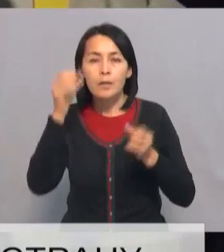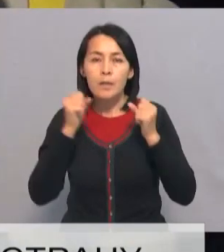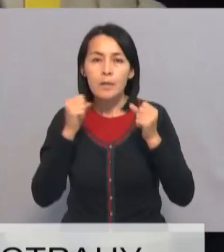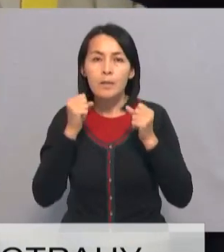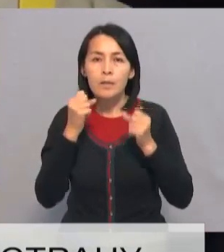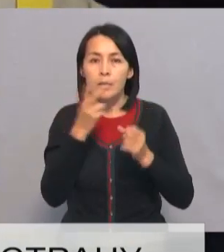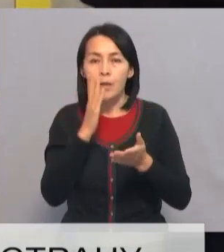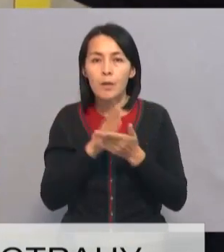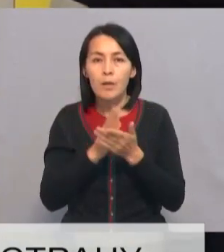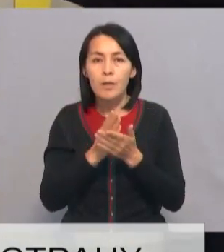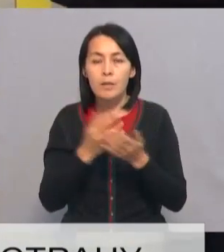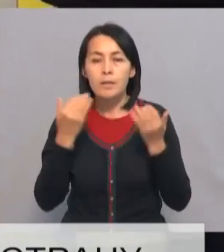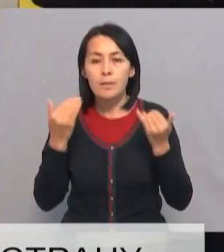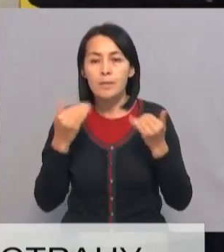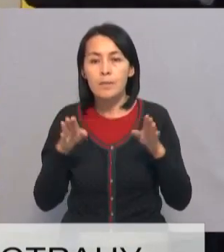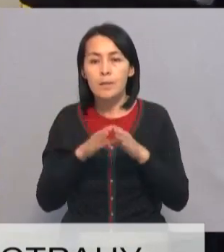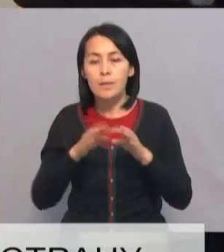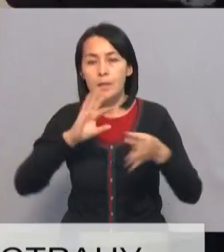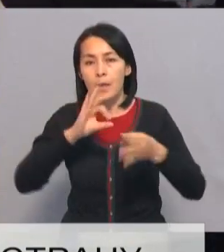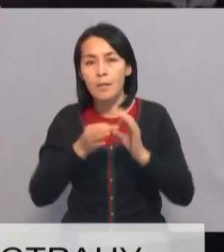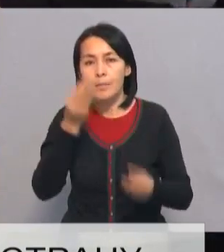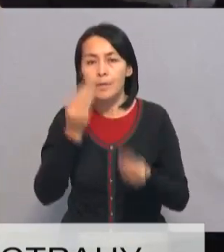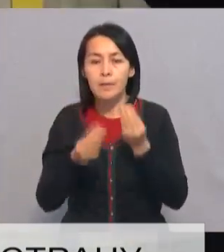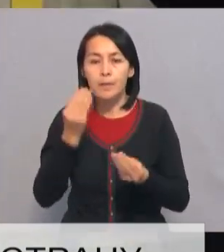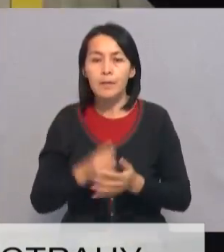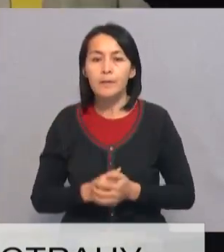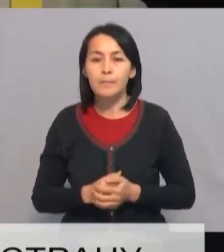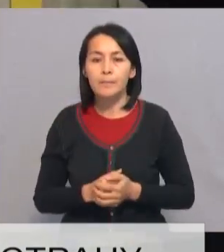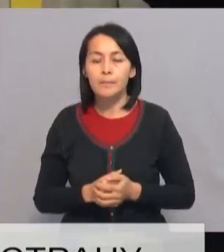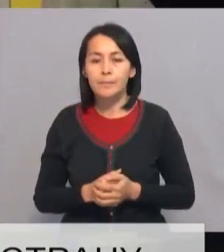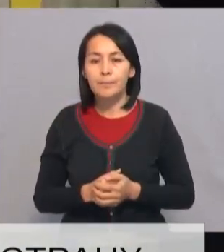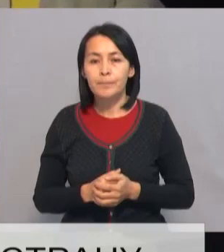Он доказал, что является главным претендентом на Олимпийские игры.